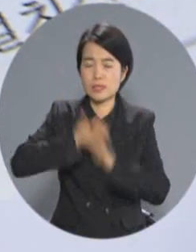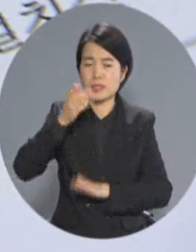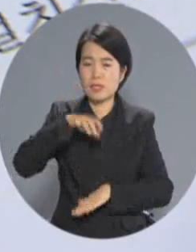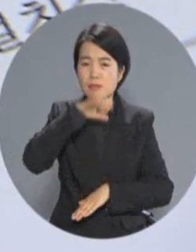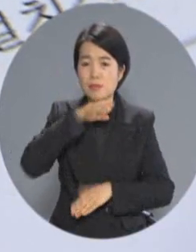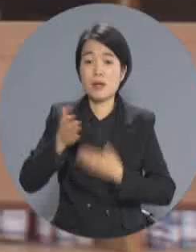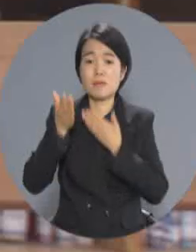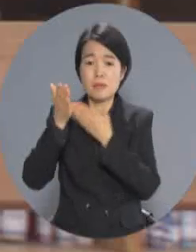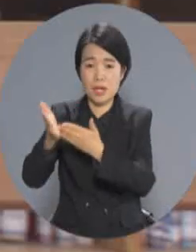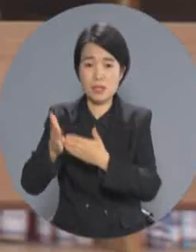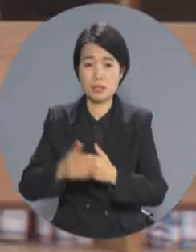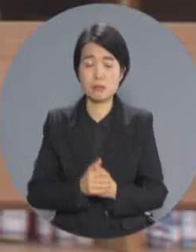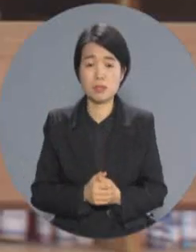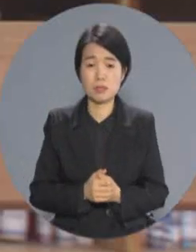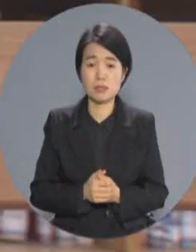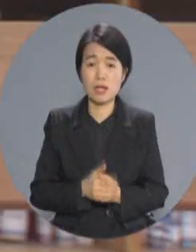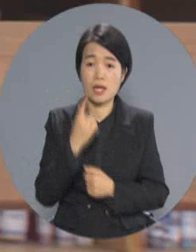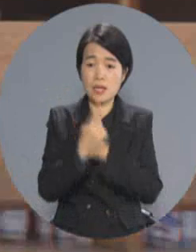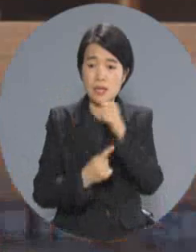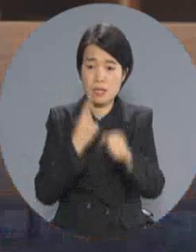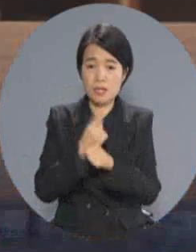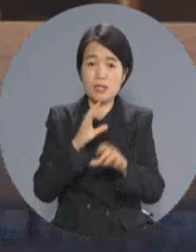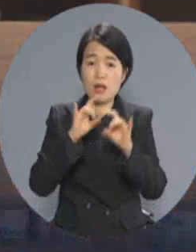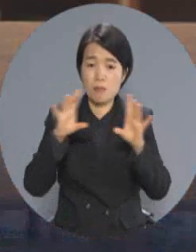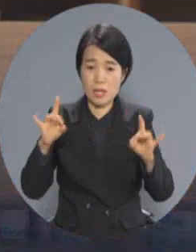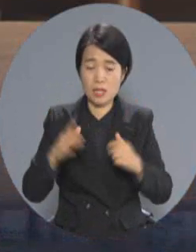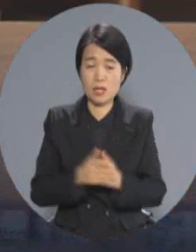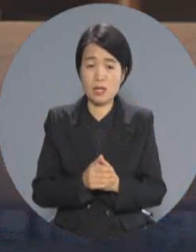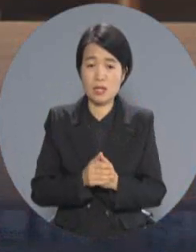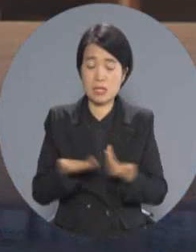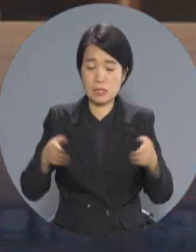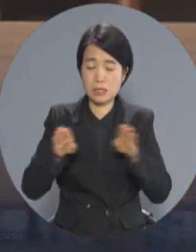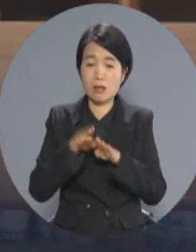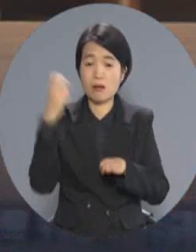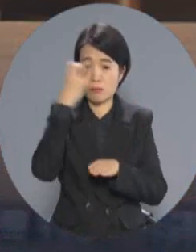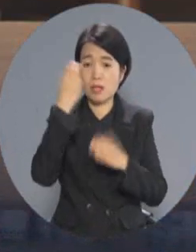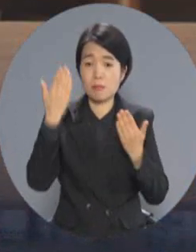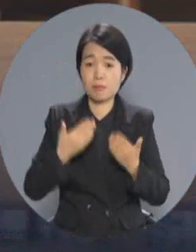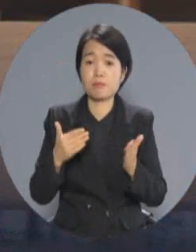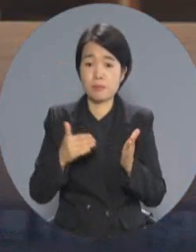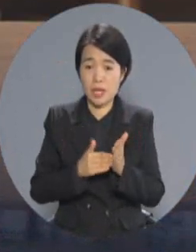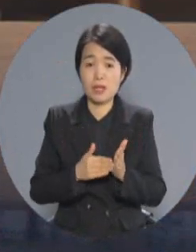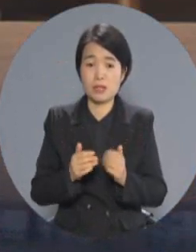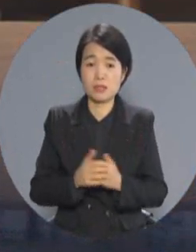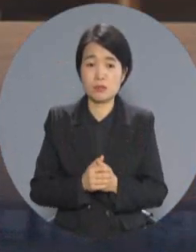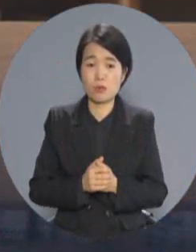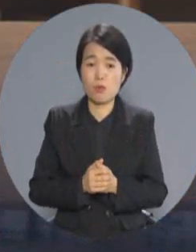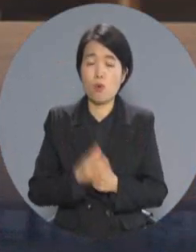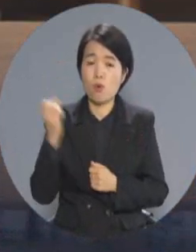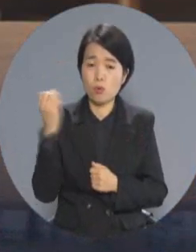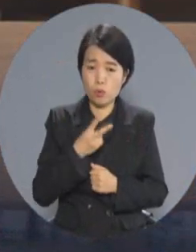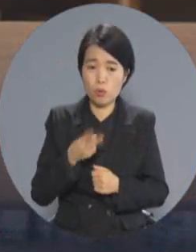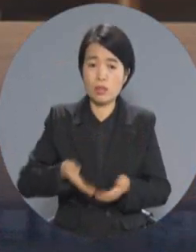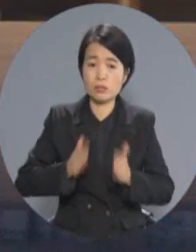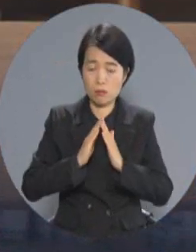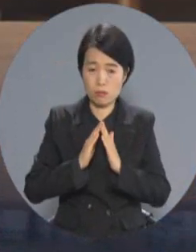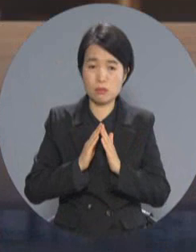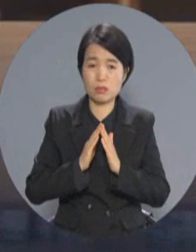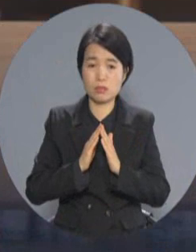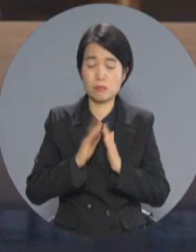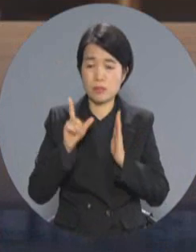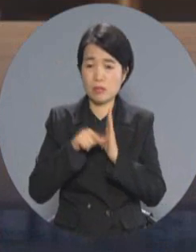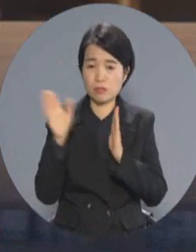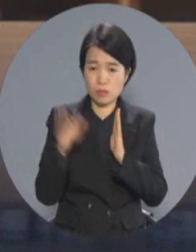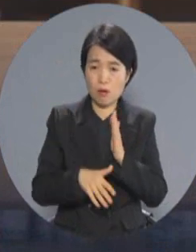제기했습니다 매년 1년씩 1년마다 저희들이 시설 점검을 받고 있습니다 그런데도 또다시